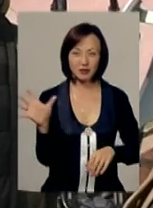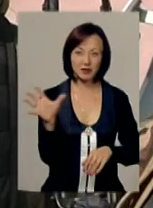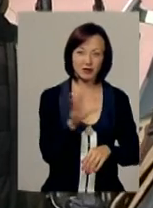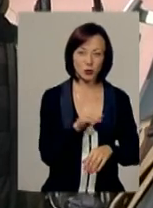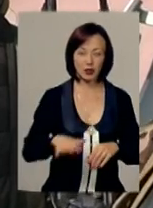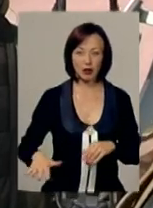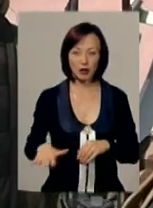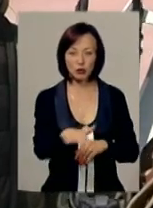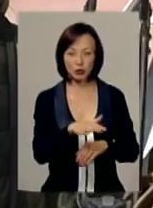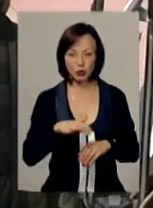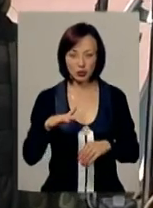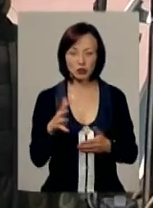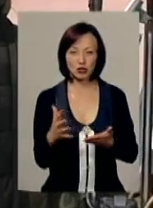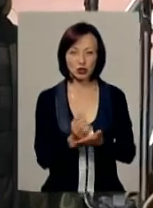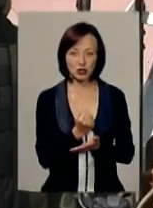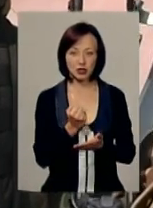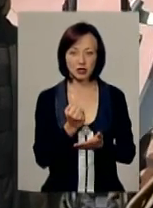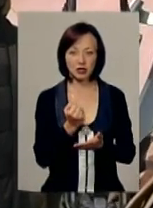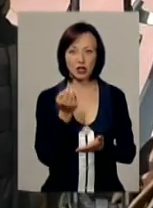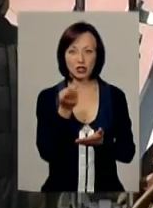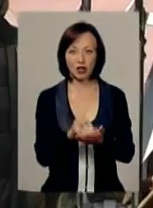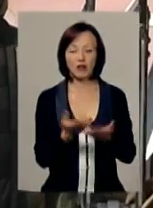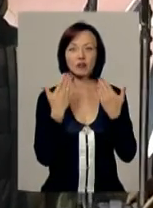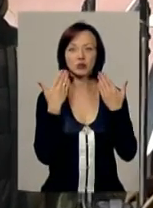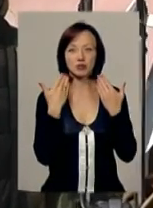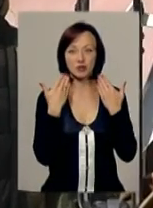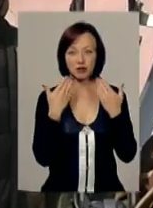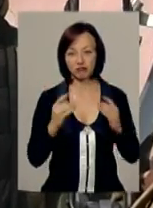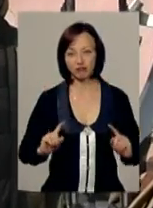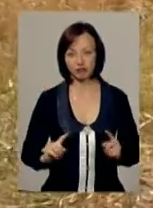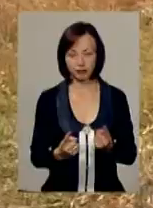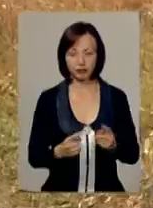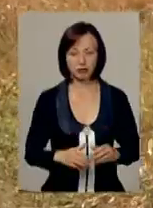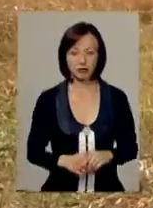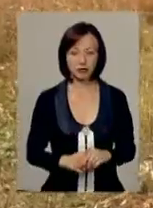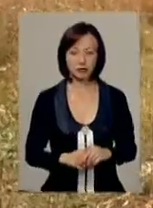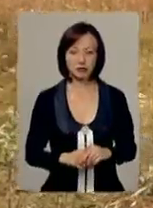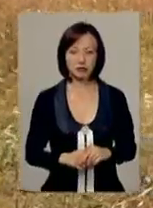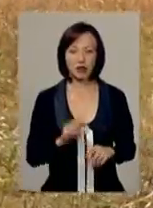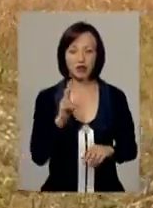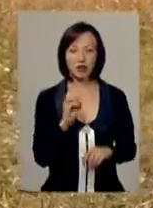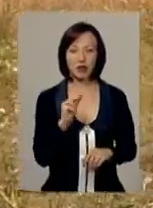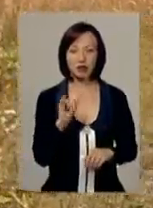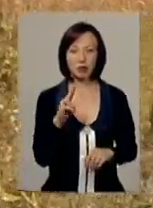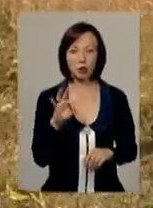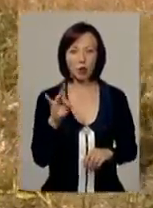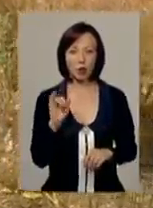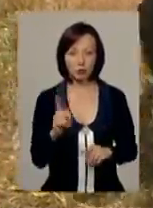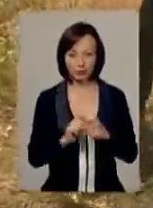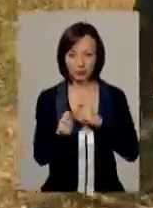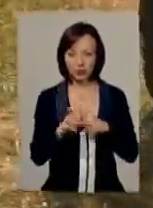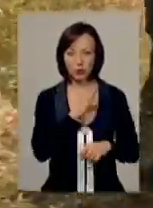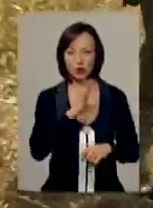одних посадок ми знайшли його, що він лежав там, відпочивав. Ми підійшли його і затримали. Денис Нечипорук був засуджений до 4